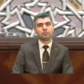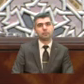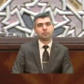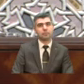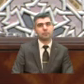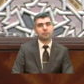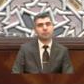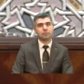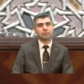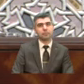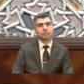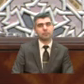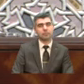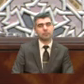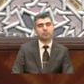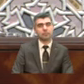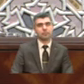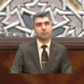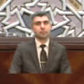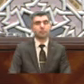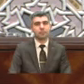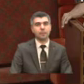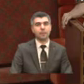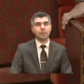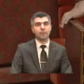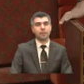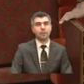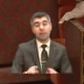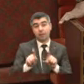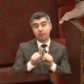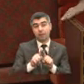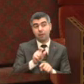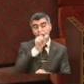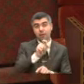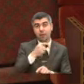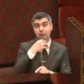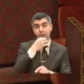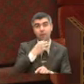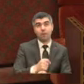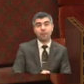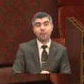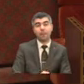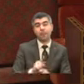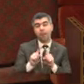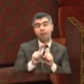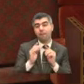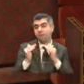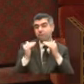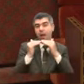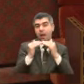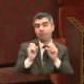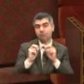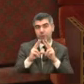تبقى من الوقت. طبعا تفضلوا. السيد النائب، راه ما حناش مختلفين على انه يمكن